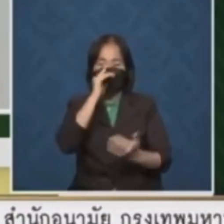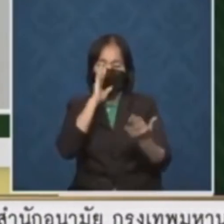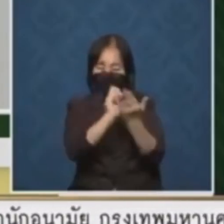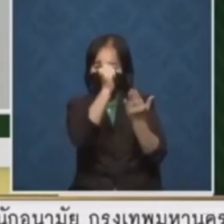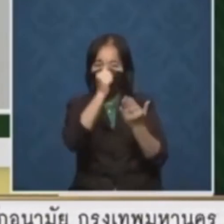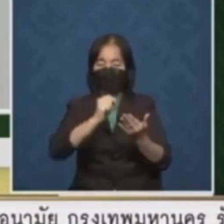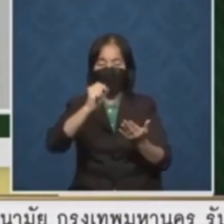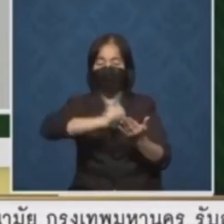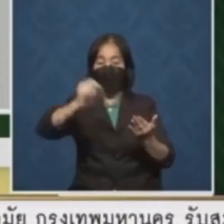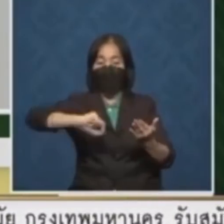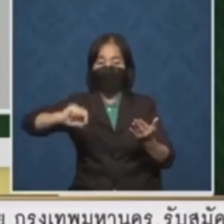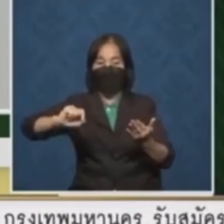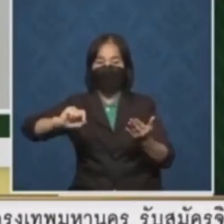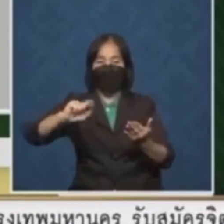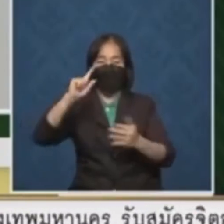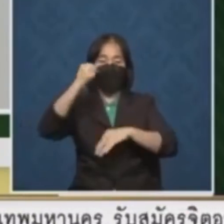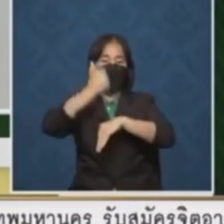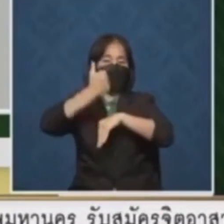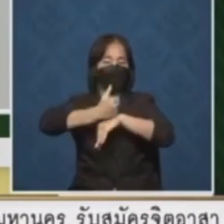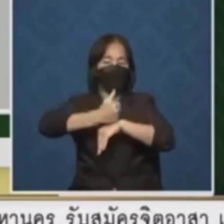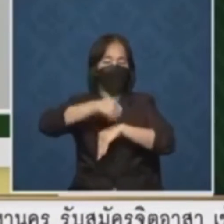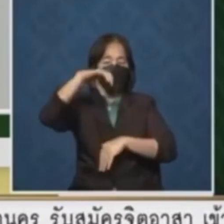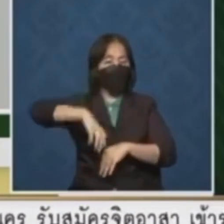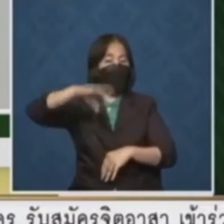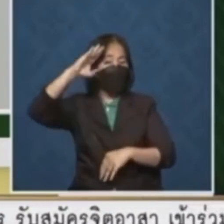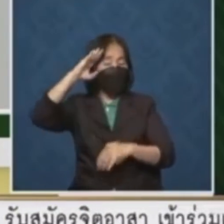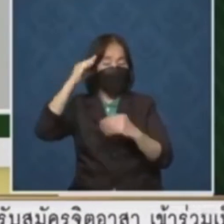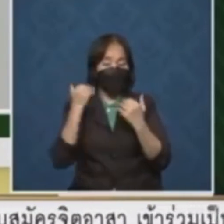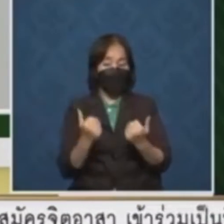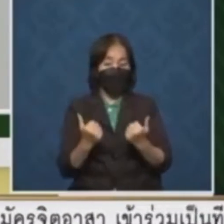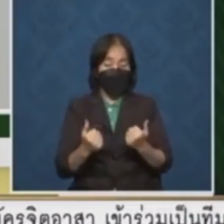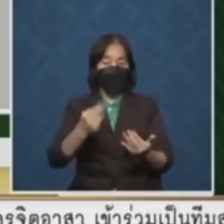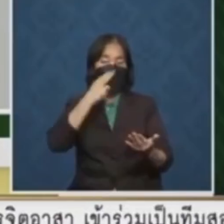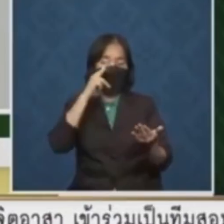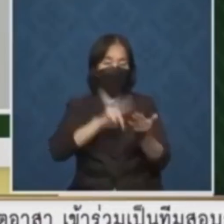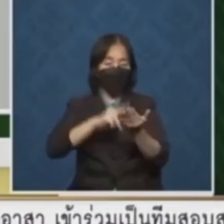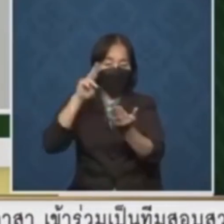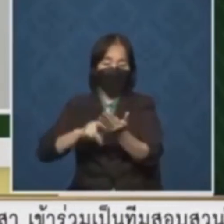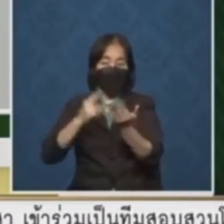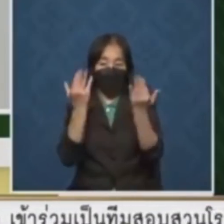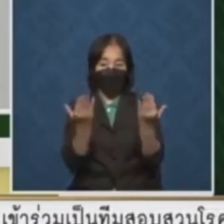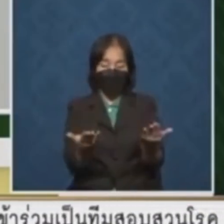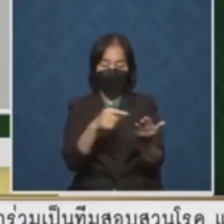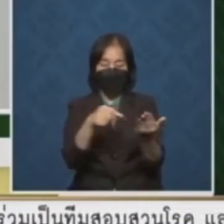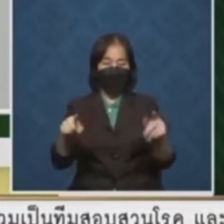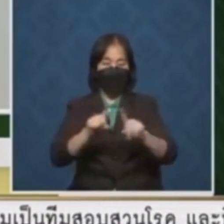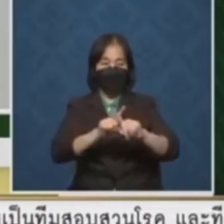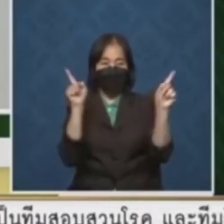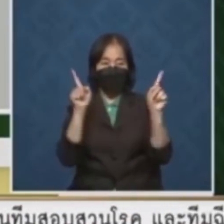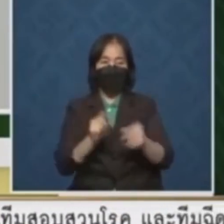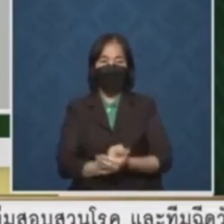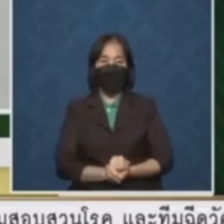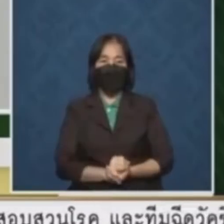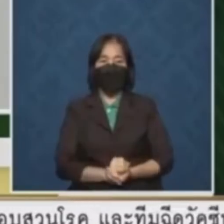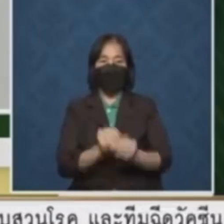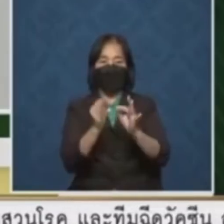ลายเซ็นของท่านแม่ทัพภาคที่2คนปัจจุบันนะครับในหนังสือทั้ง2ฉบับนั้นไม่เหมือนกันที่ส